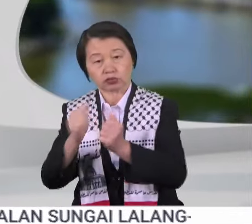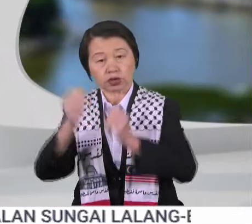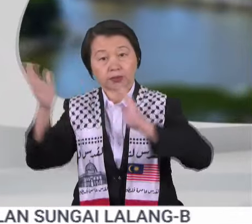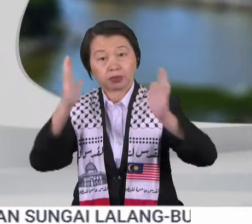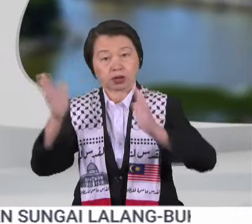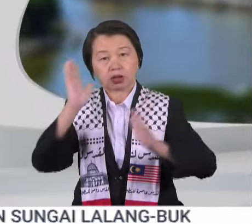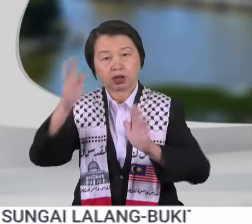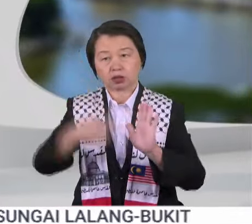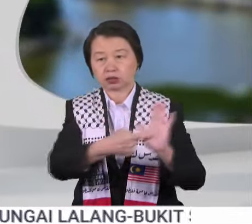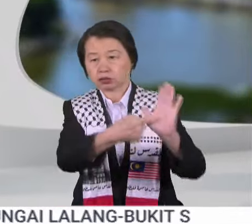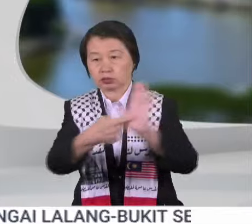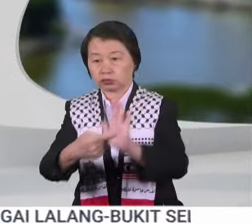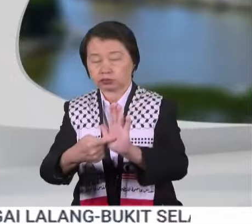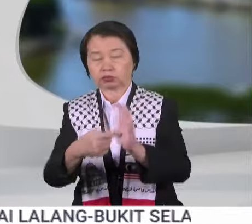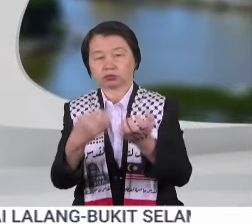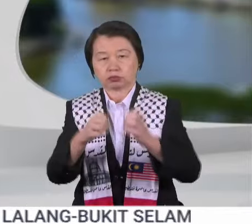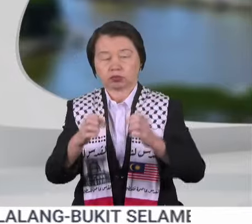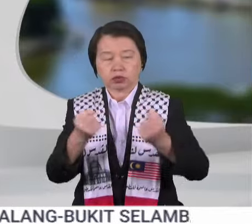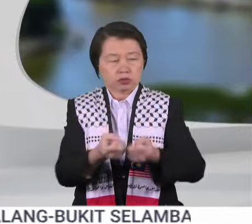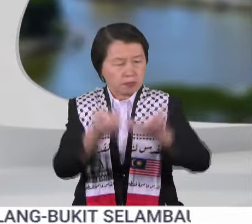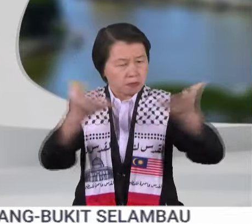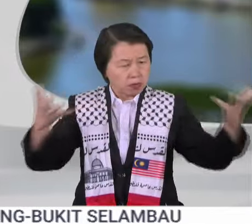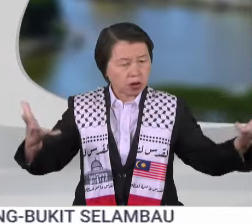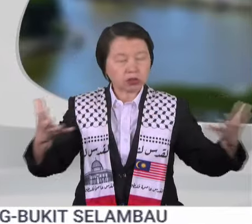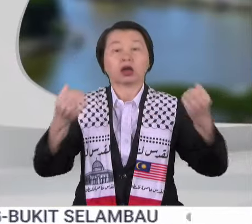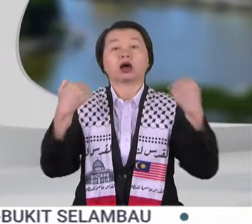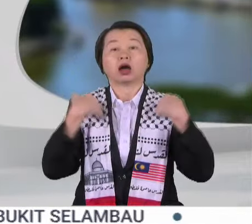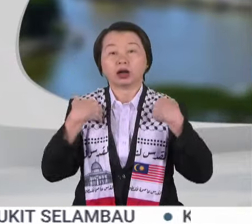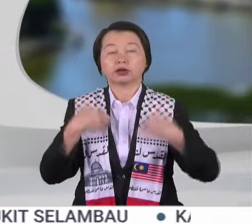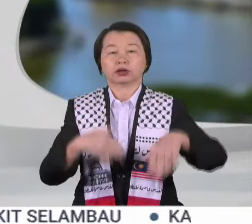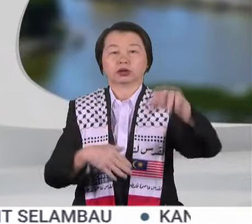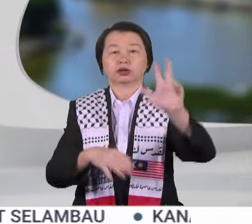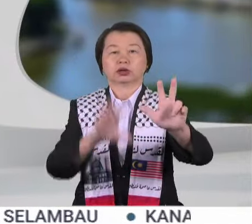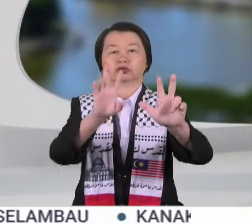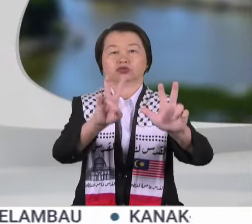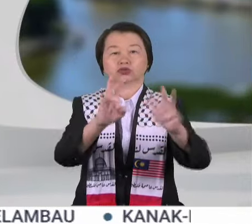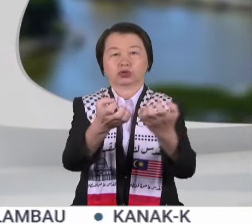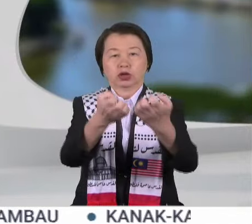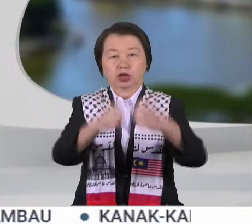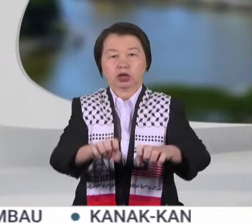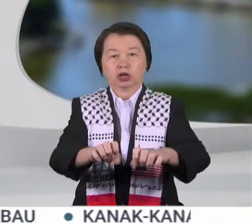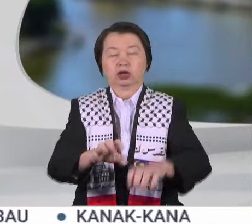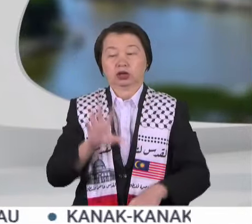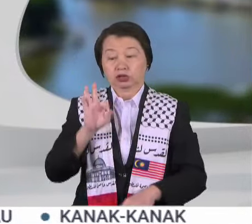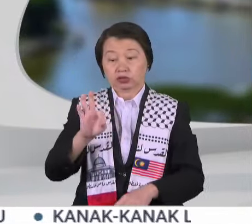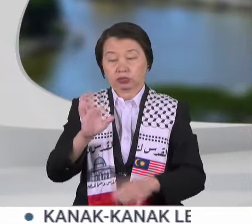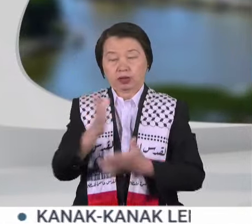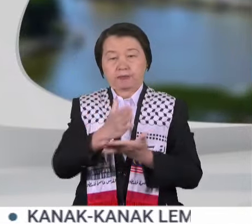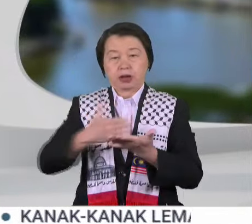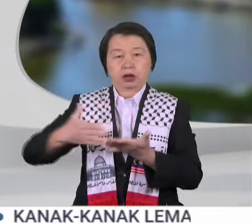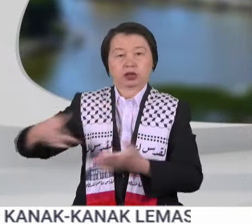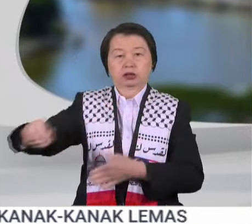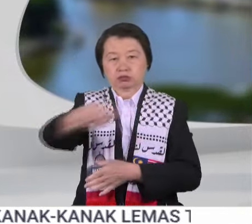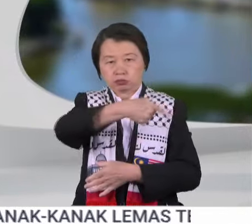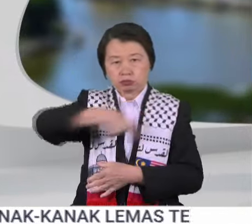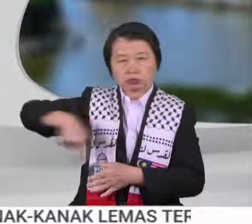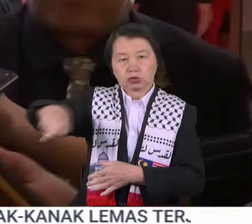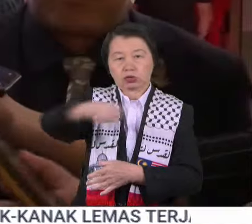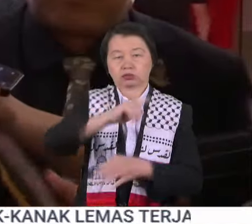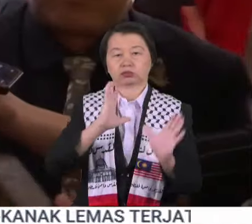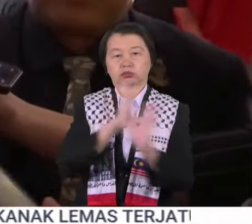ini akan menampilkan acara sukan terbanyak iaitu sebanyak 37 acara di semilan bahagian di